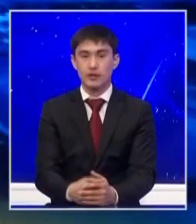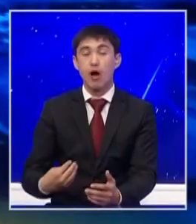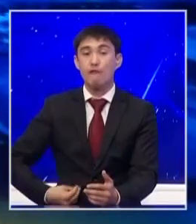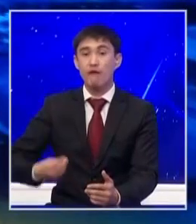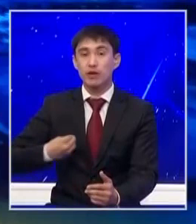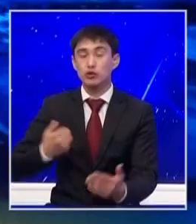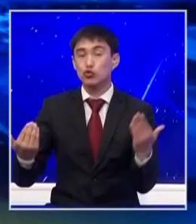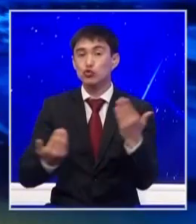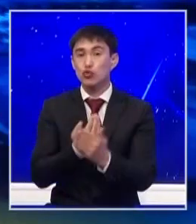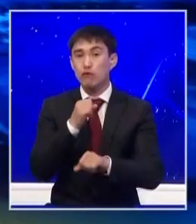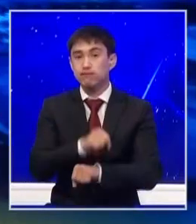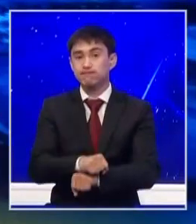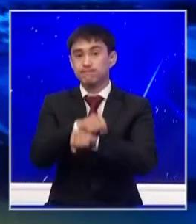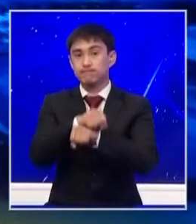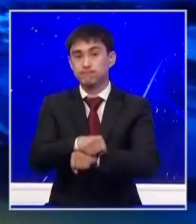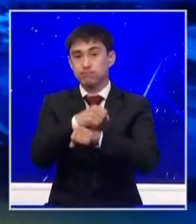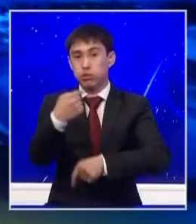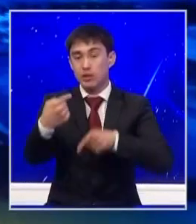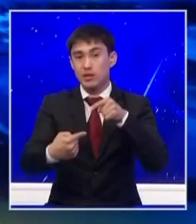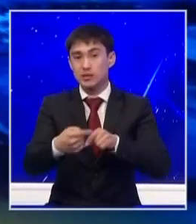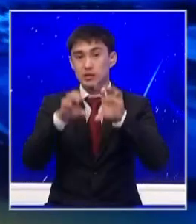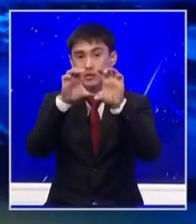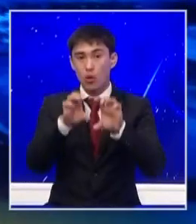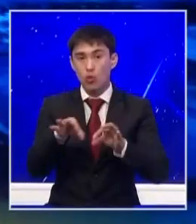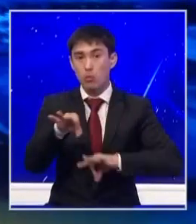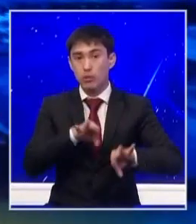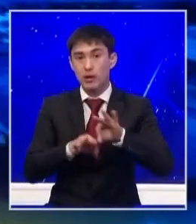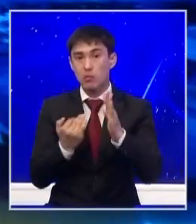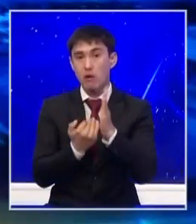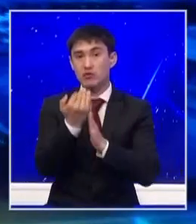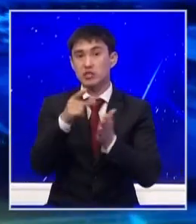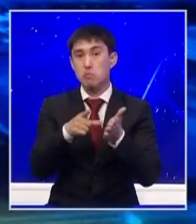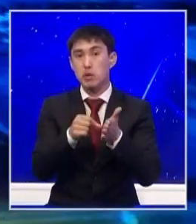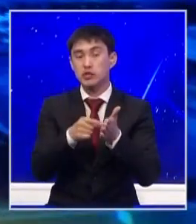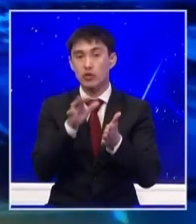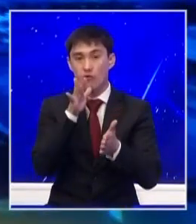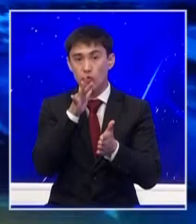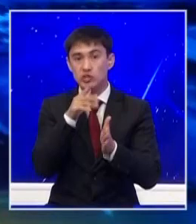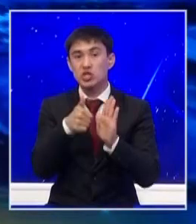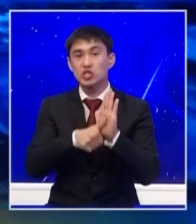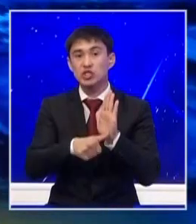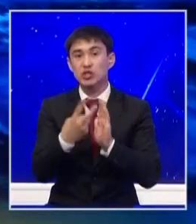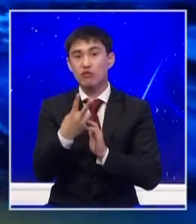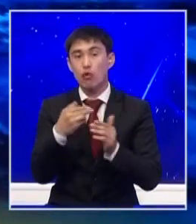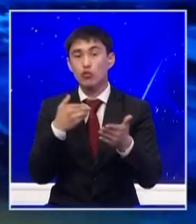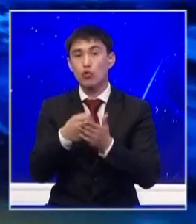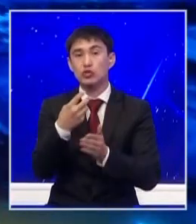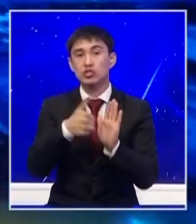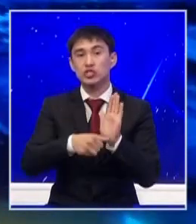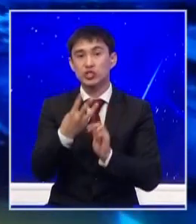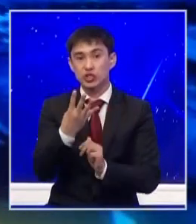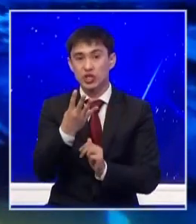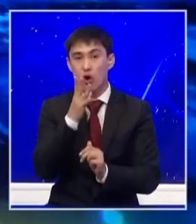во Франции с новой силой разгораются протесты из-за законопроекта повышающего пенсионный возраст 62 до